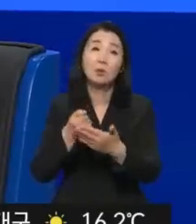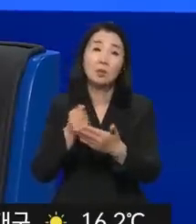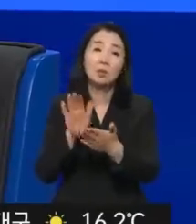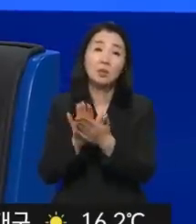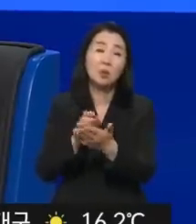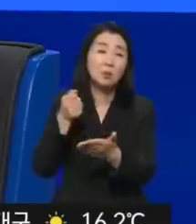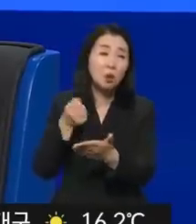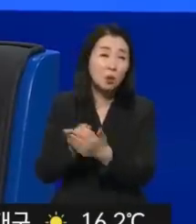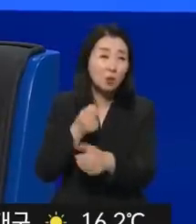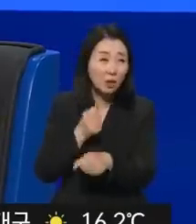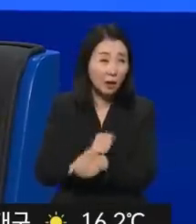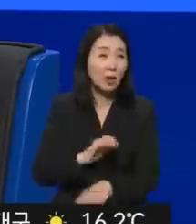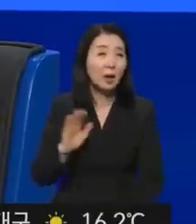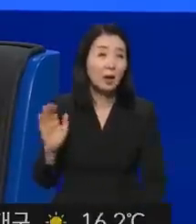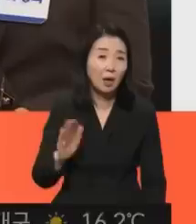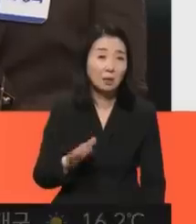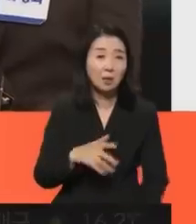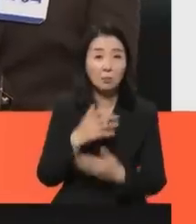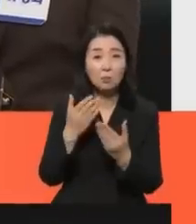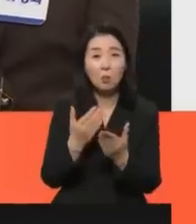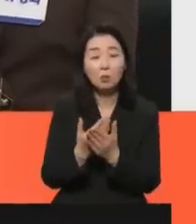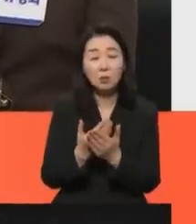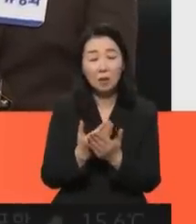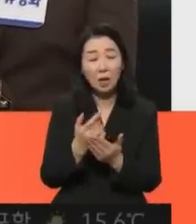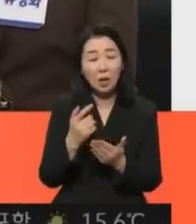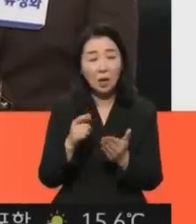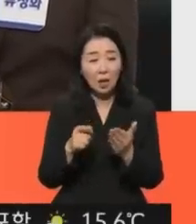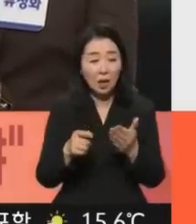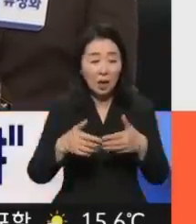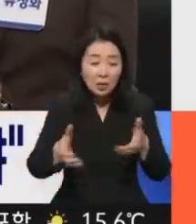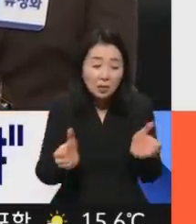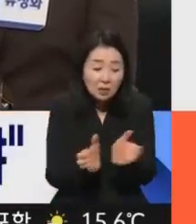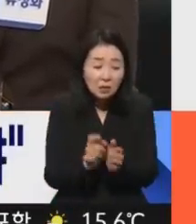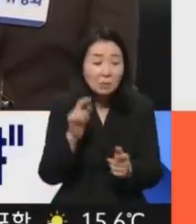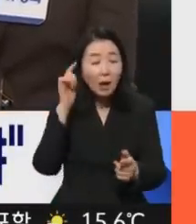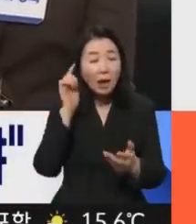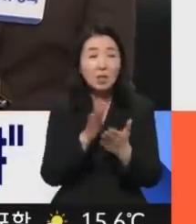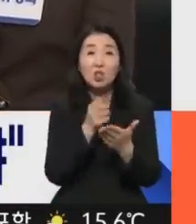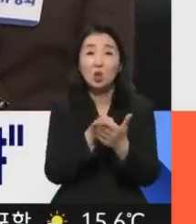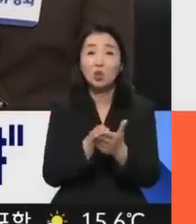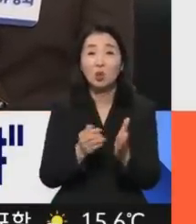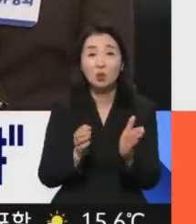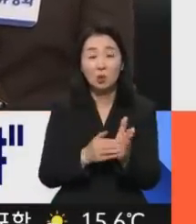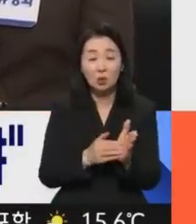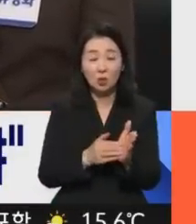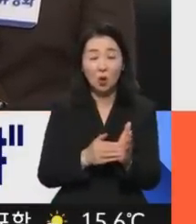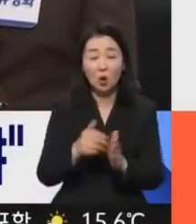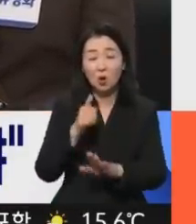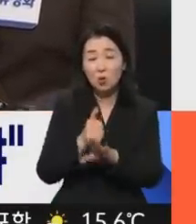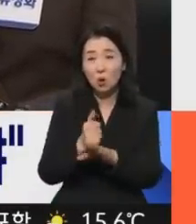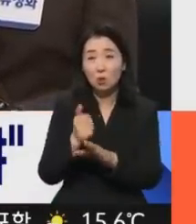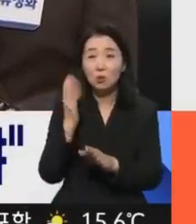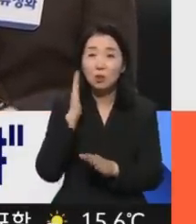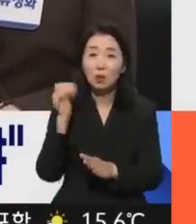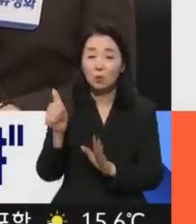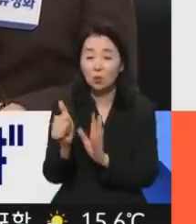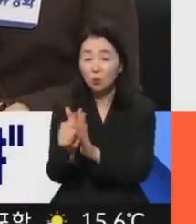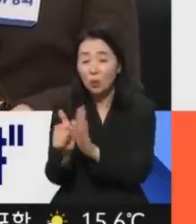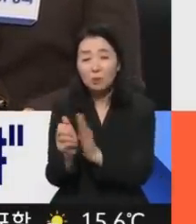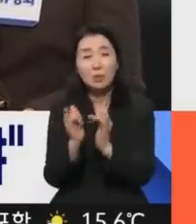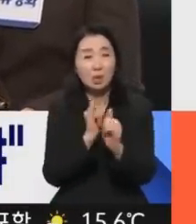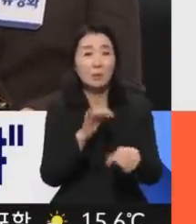결정을 하시겠냐 라면서 모든게 다 실무선에서 결정이 되는 것이라고 참모진들의 판단 미스였음을